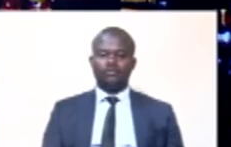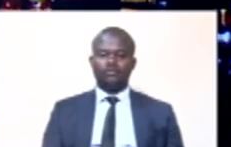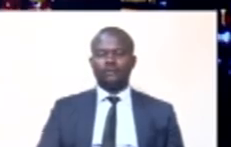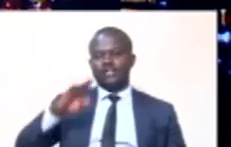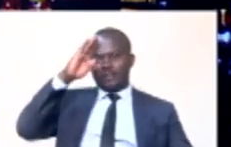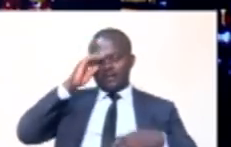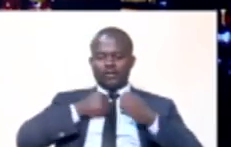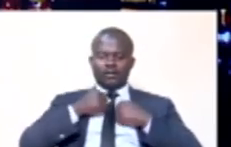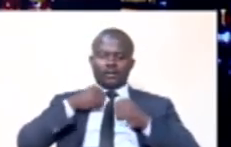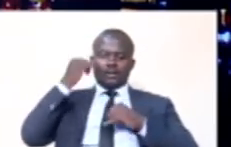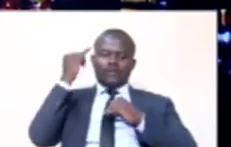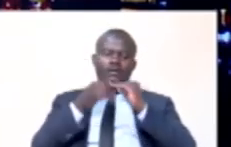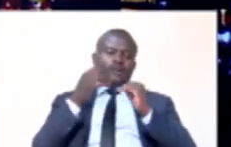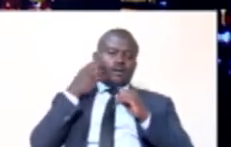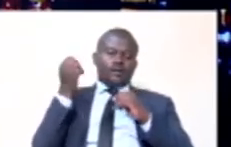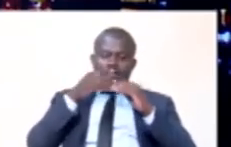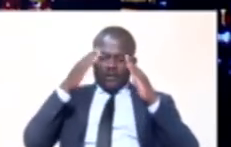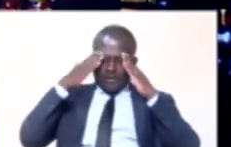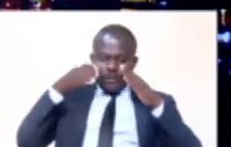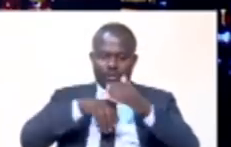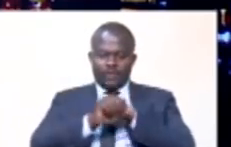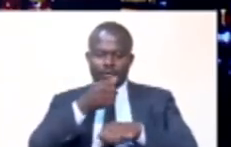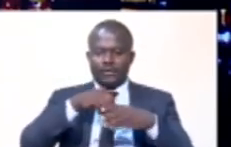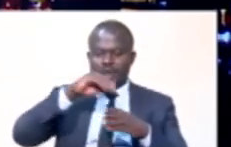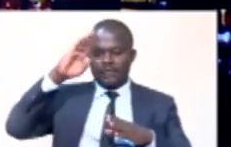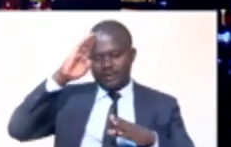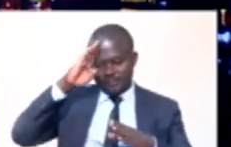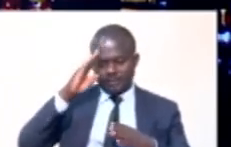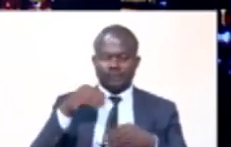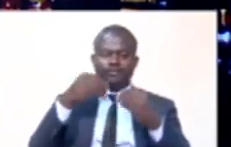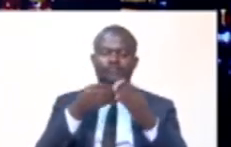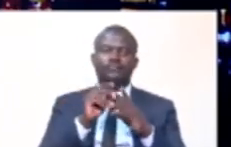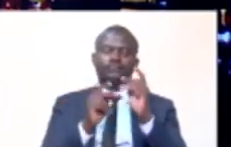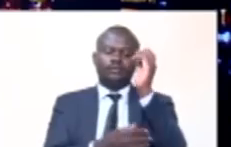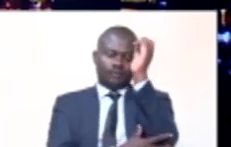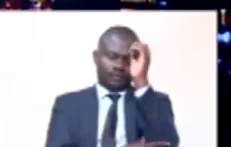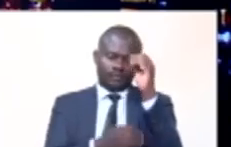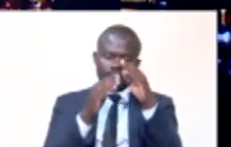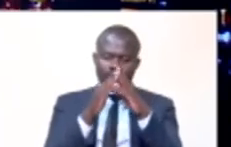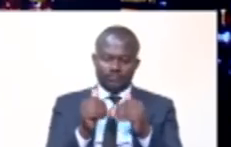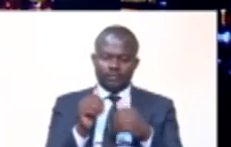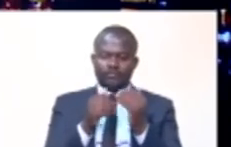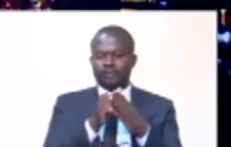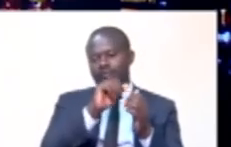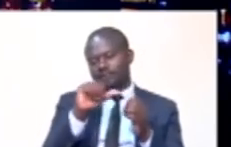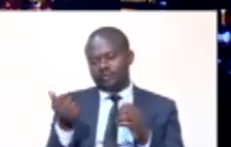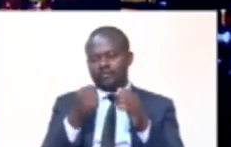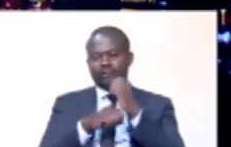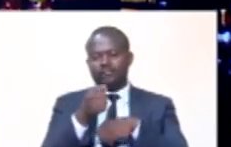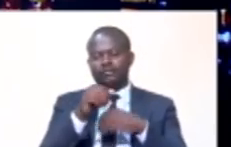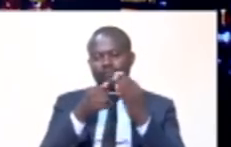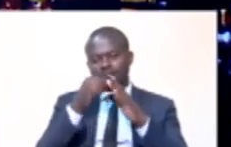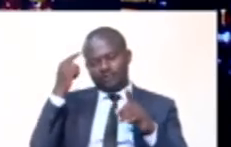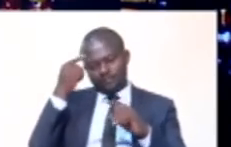Polisi y'u Rwanda yasoje ukwezi kwahariwe ibikorwa bya polisi, ikaba yahaye abaturage batishoboye inzu zo guturamo ndetse n'ibindi bikorwa bigamije